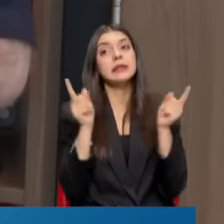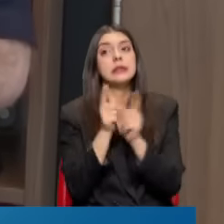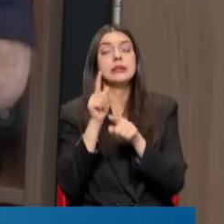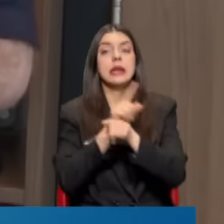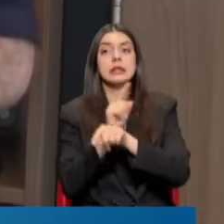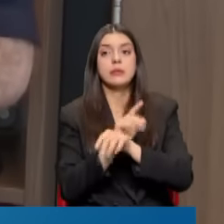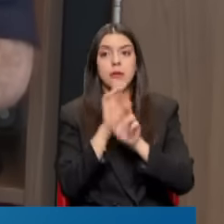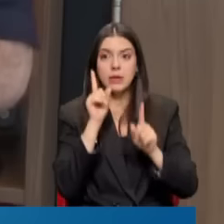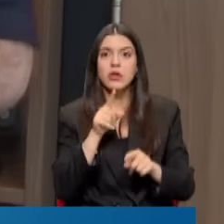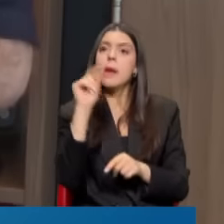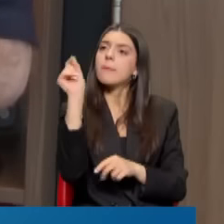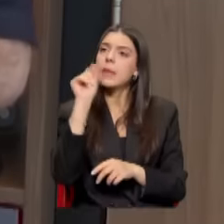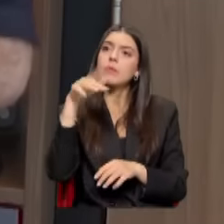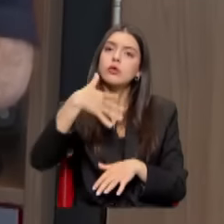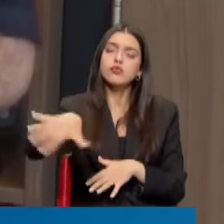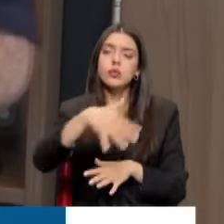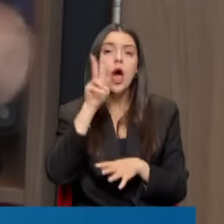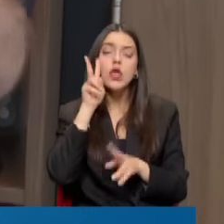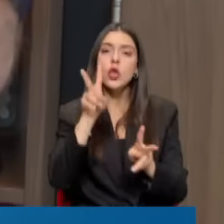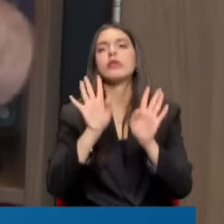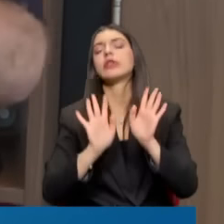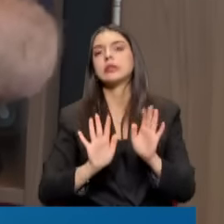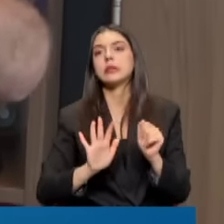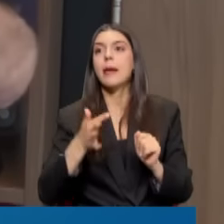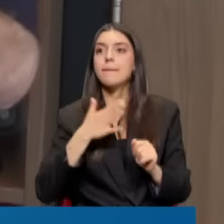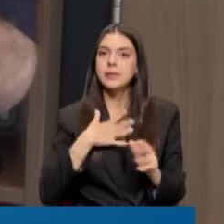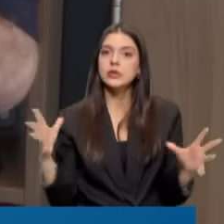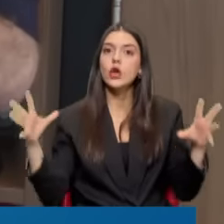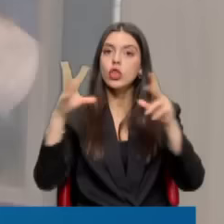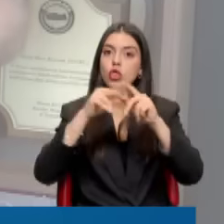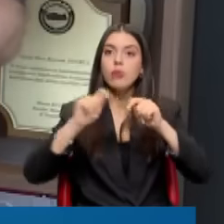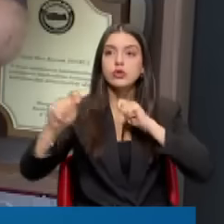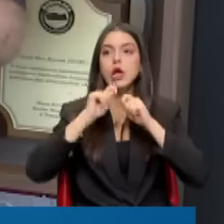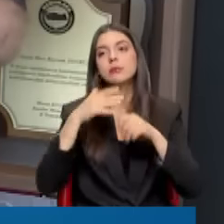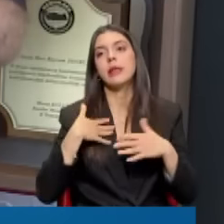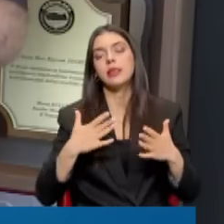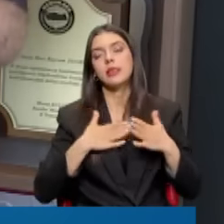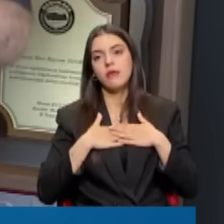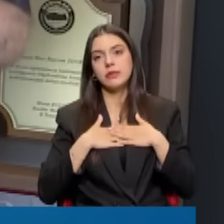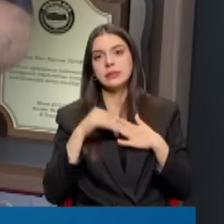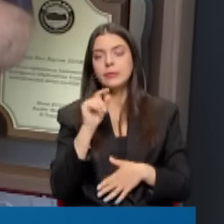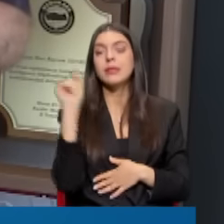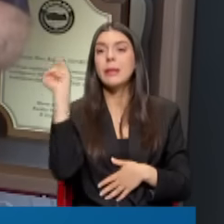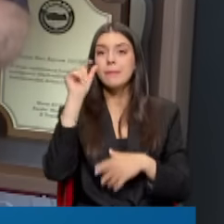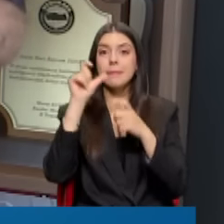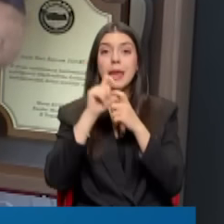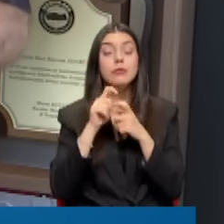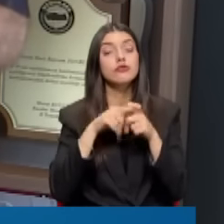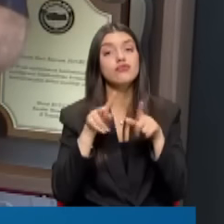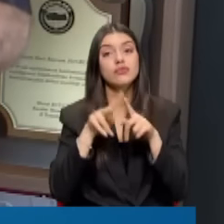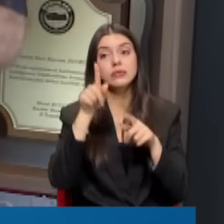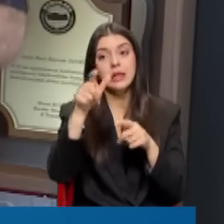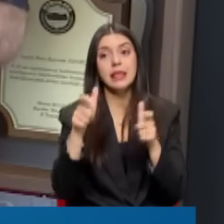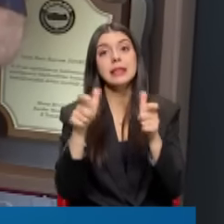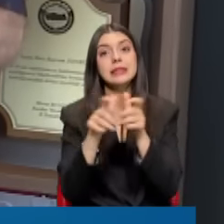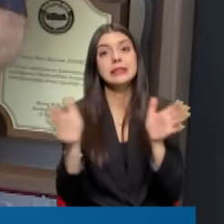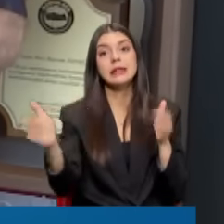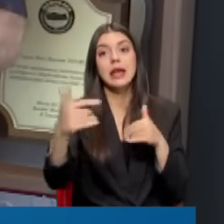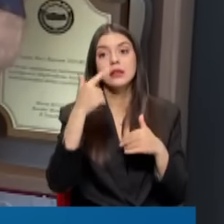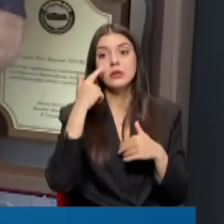eylemlere göreceksiniz inşallah Çünkü biz toplu sözleşmenin tarafıyız memurel Genel Başkan Yardımcısı dava yolu